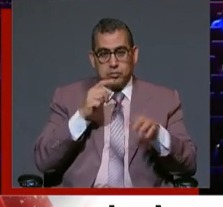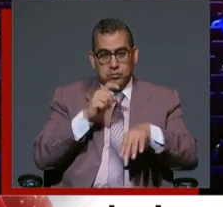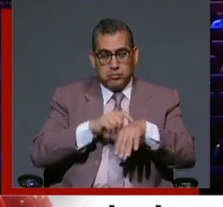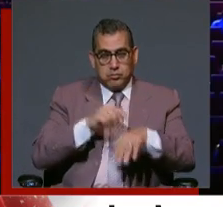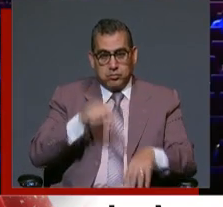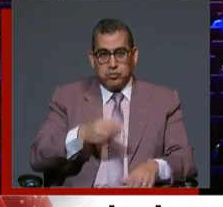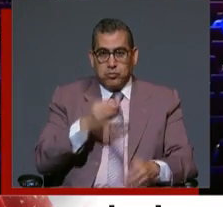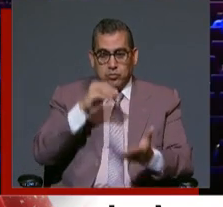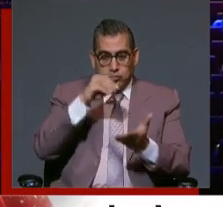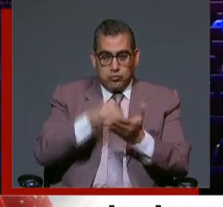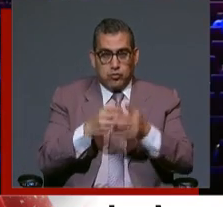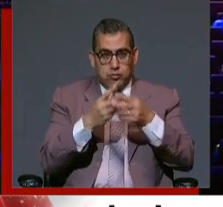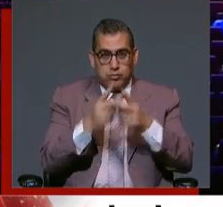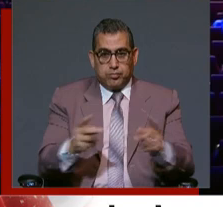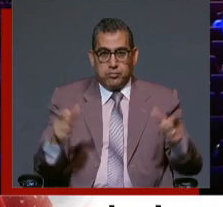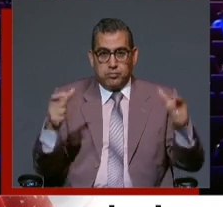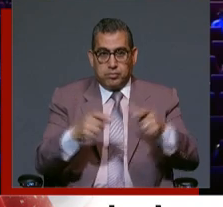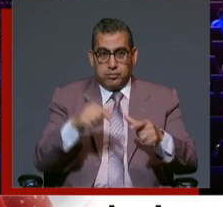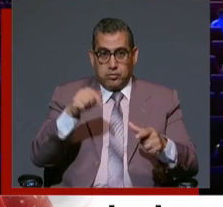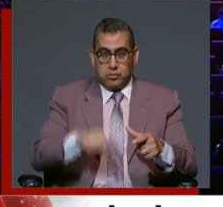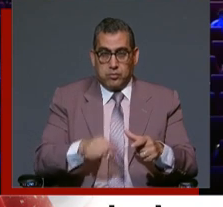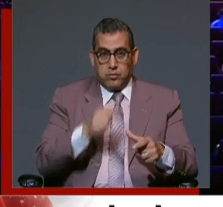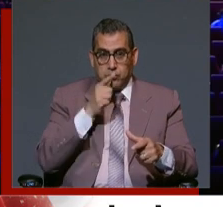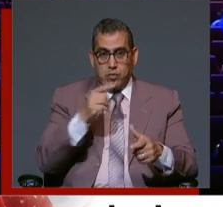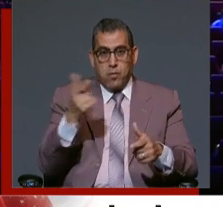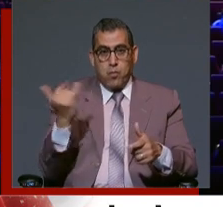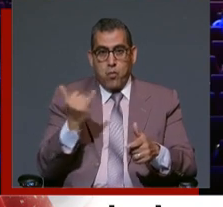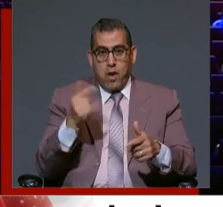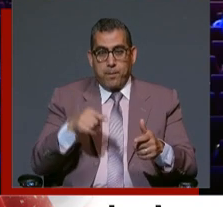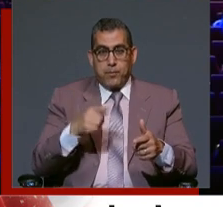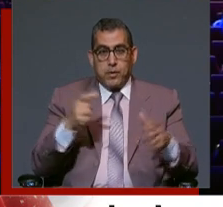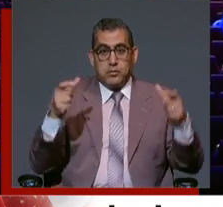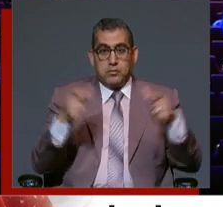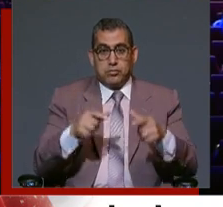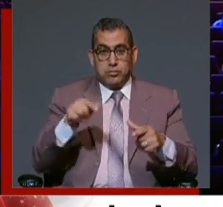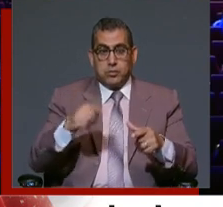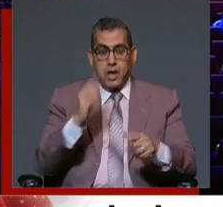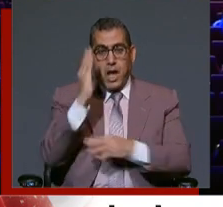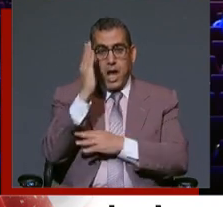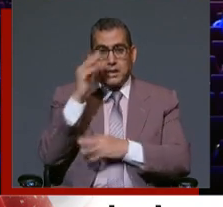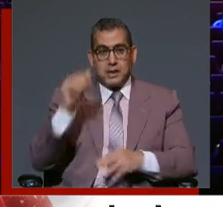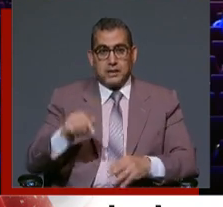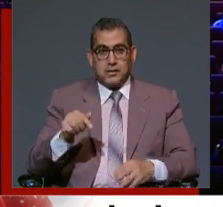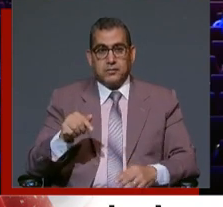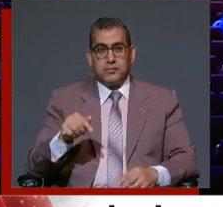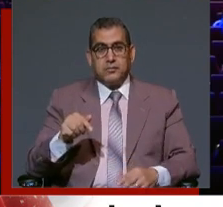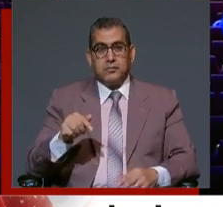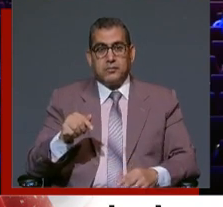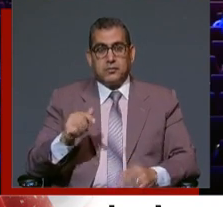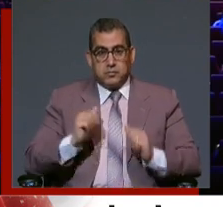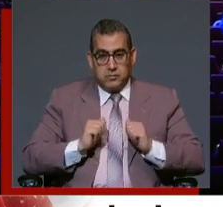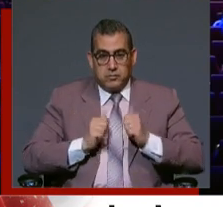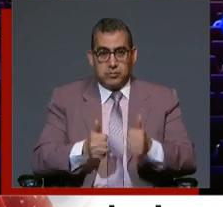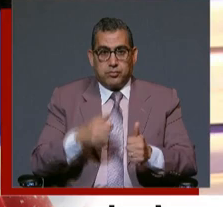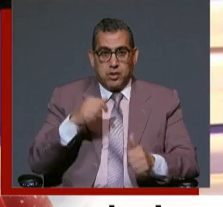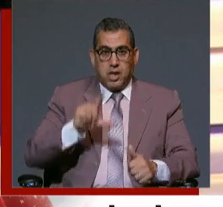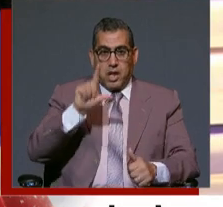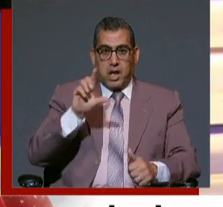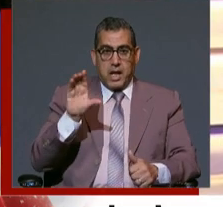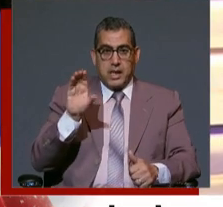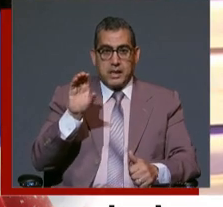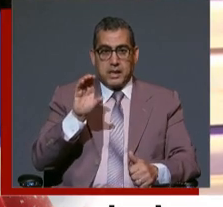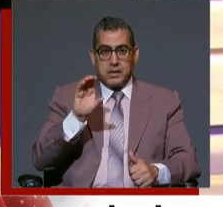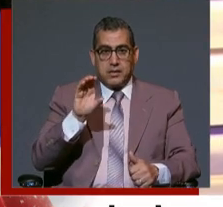تبدأ هذه الجلسة المهمة، الجلسة الرئيسية بحضور السيد الرئيس عبد